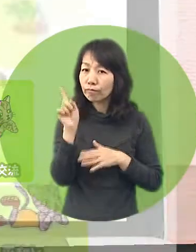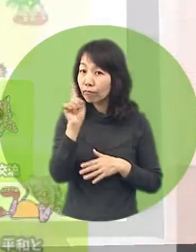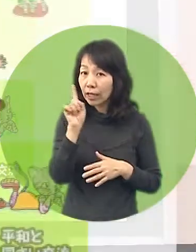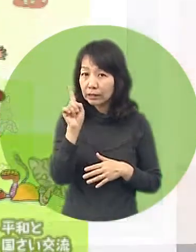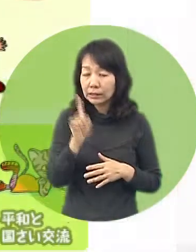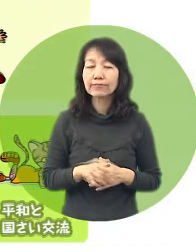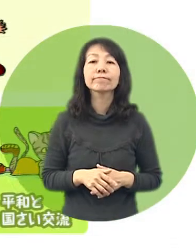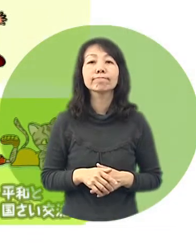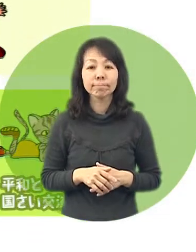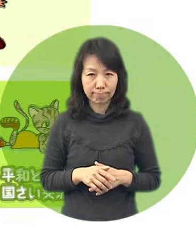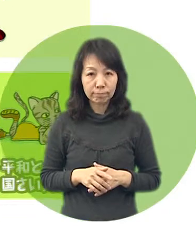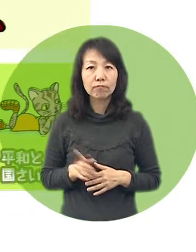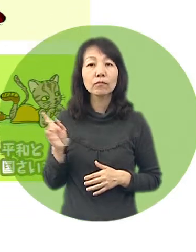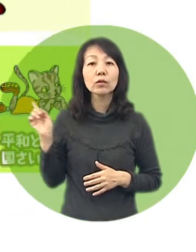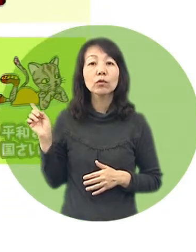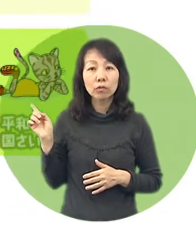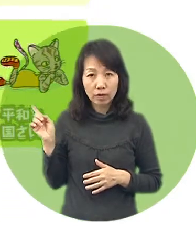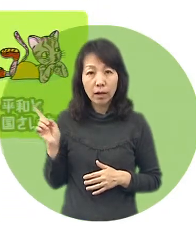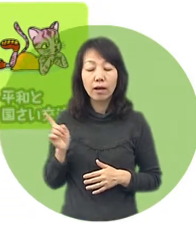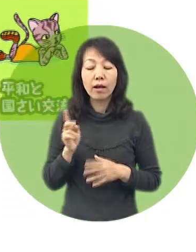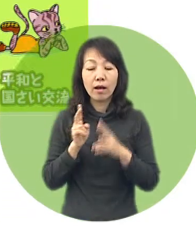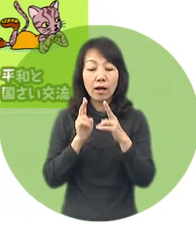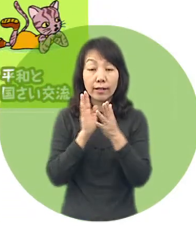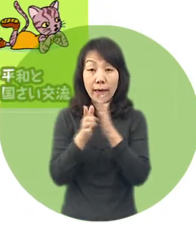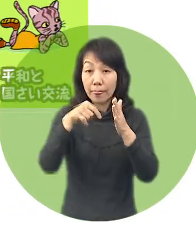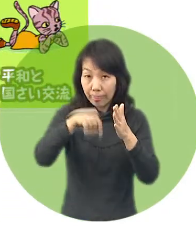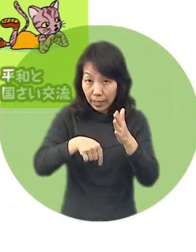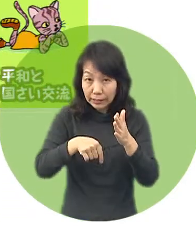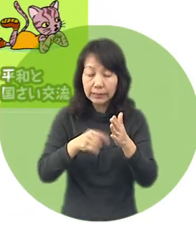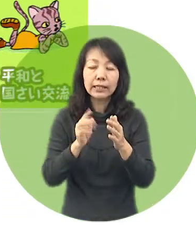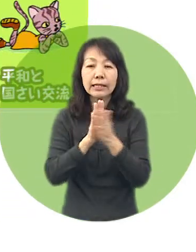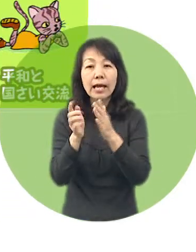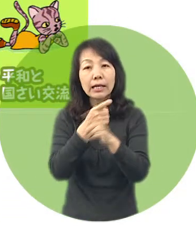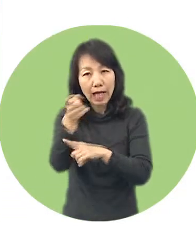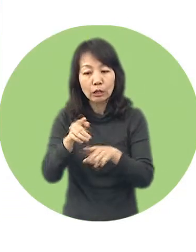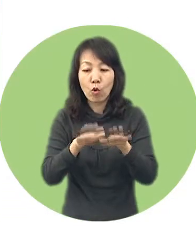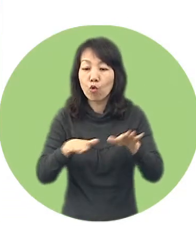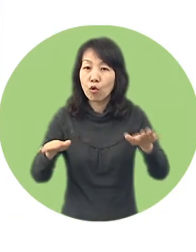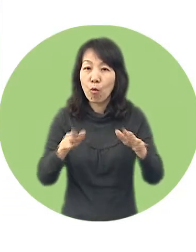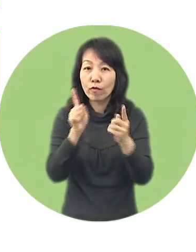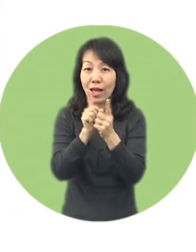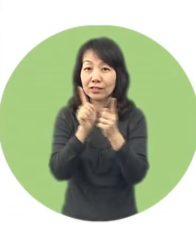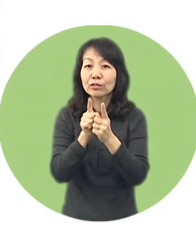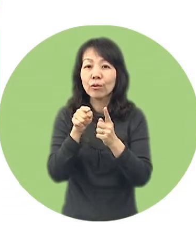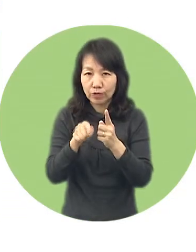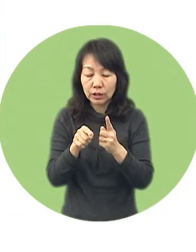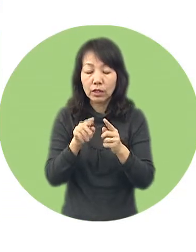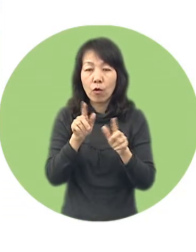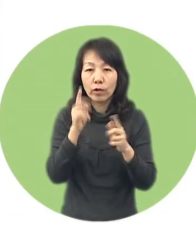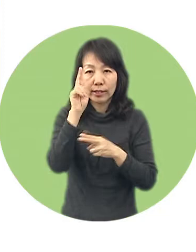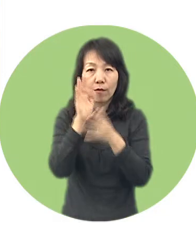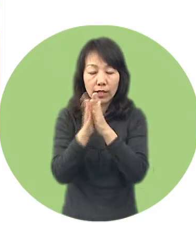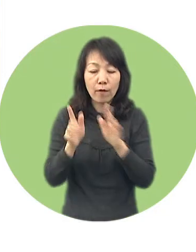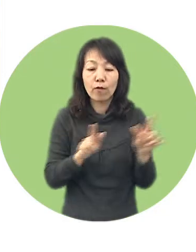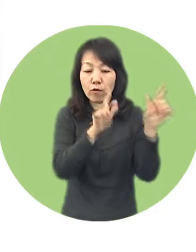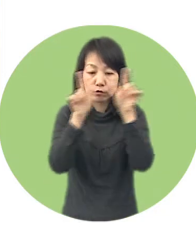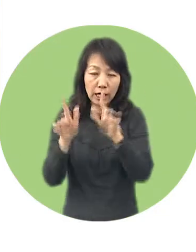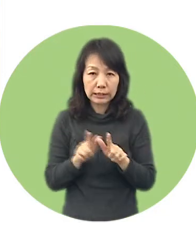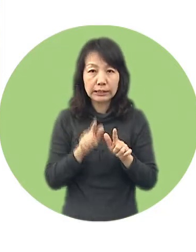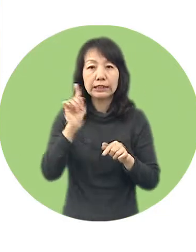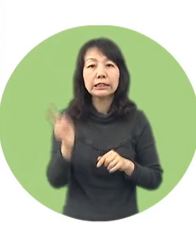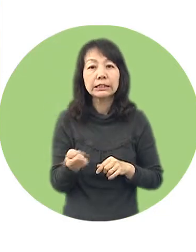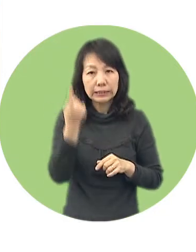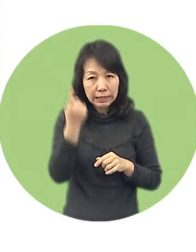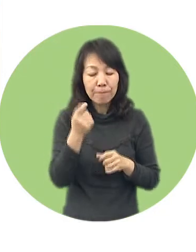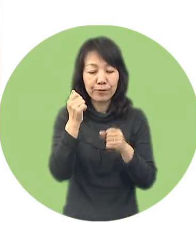か。 はい、このサイトでは県内や県外の子どもたちを対象に沖縄県の暮らしや自然、産業などを分かり